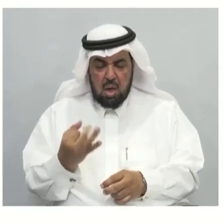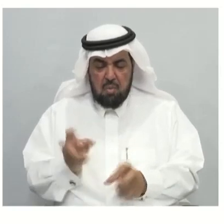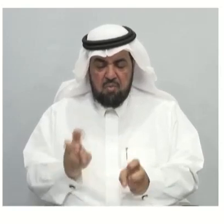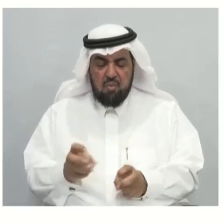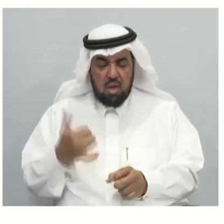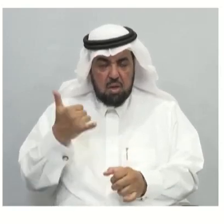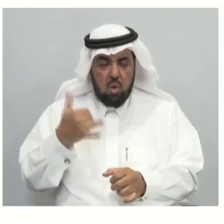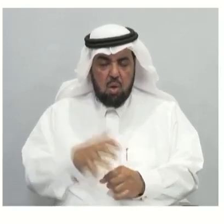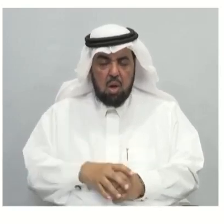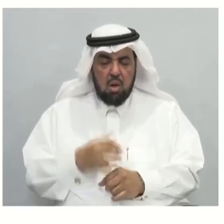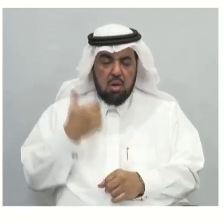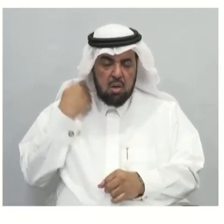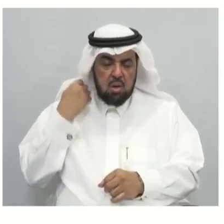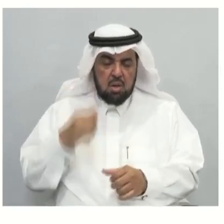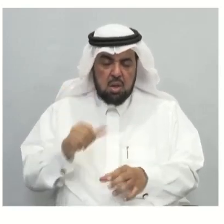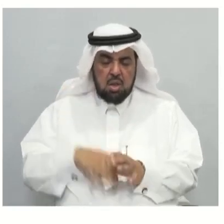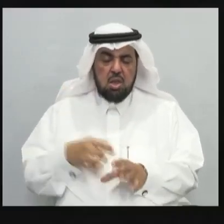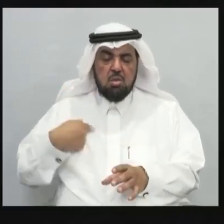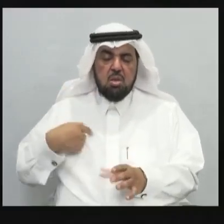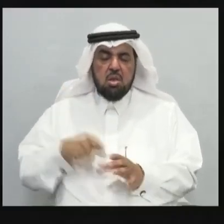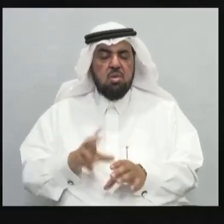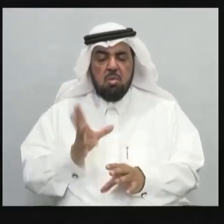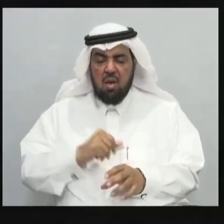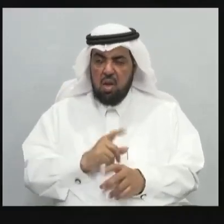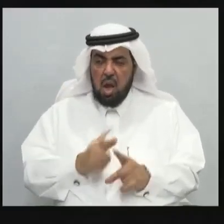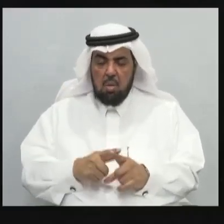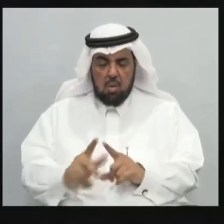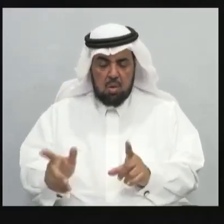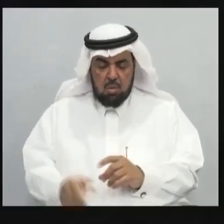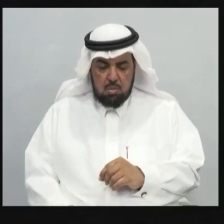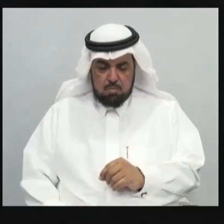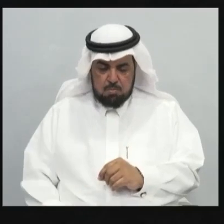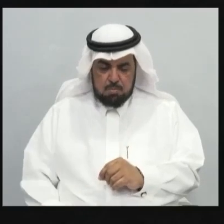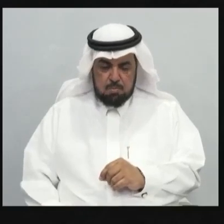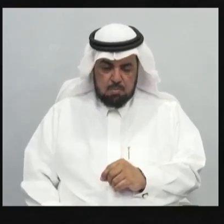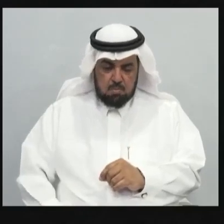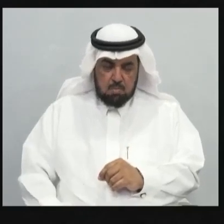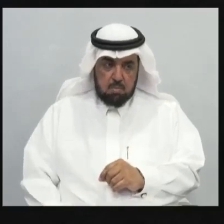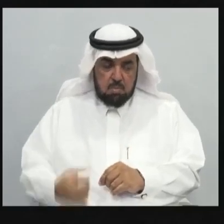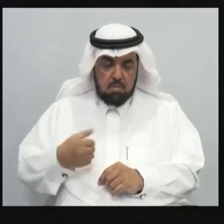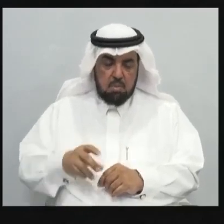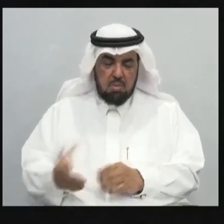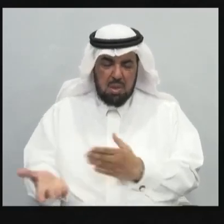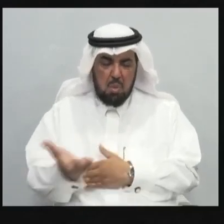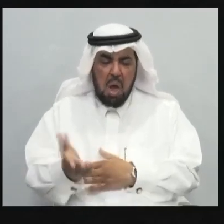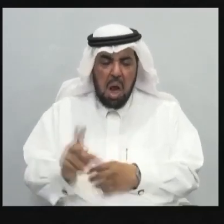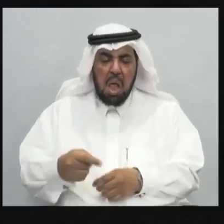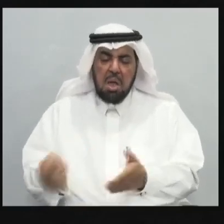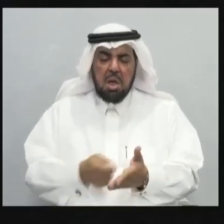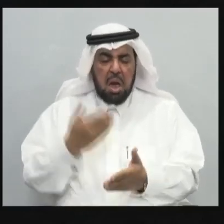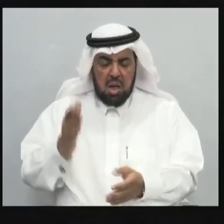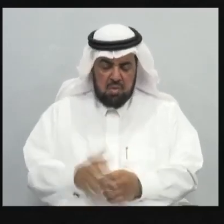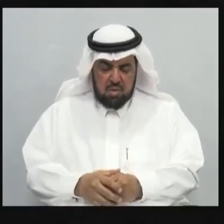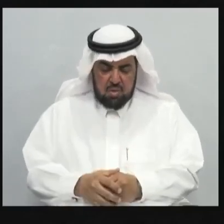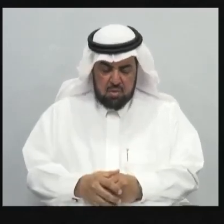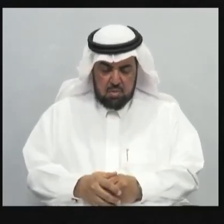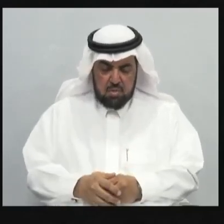رقم الهاتف لا يستطيع ان يقوم بتسجيل اسمه نعرف ان المطبوعه بالخطا قد يعتقد انه المطلوب تسجيل الاسم